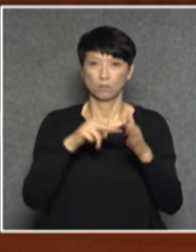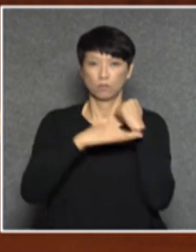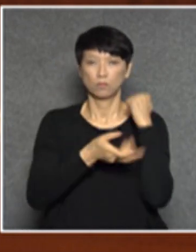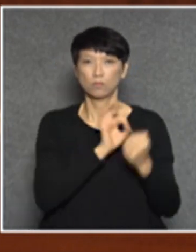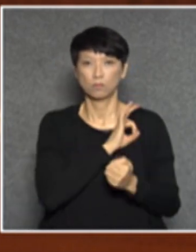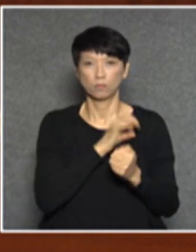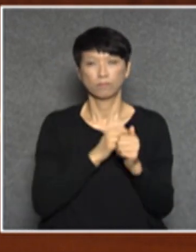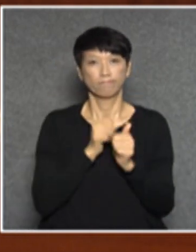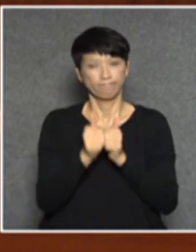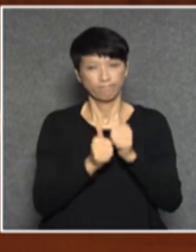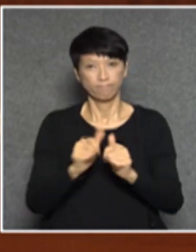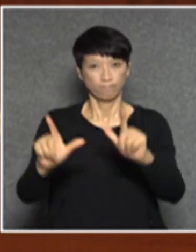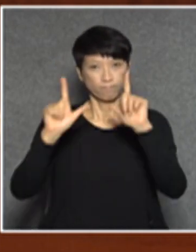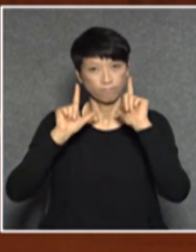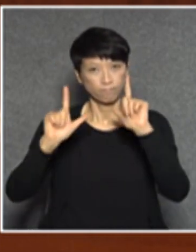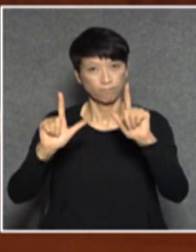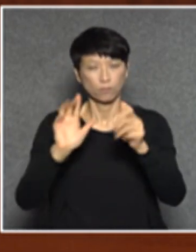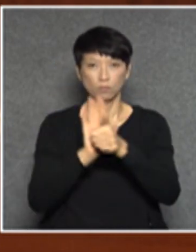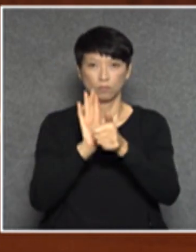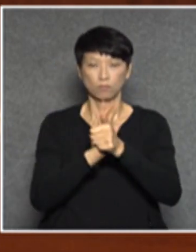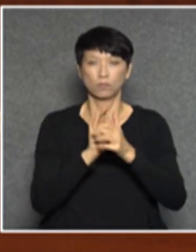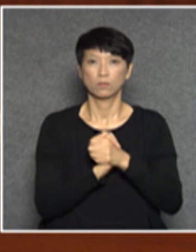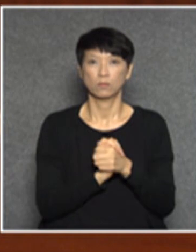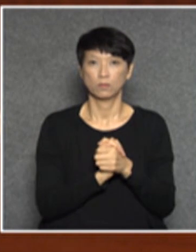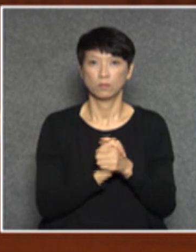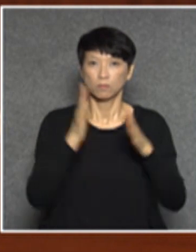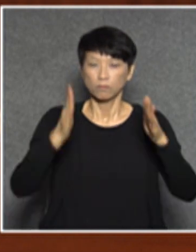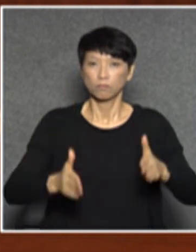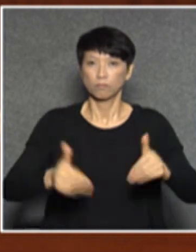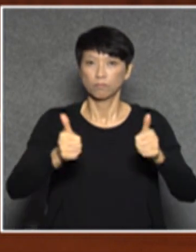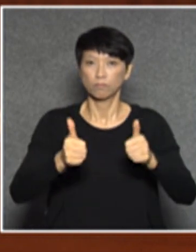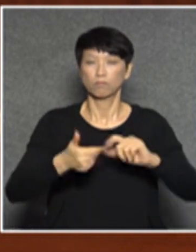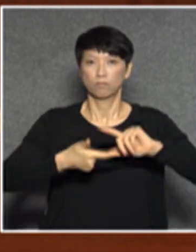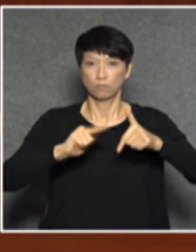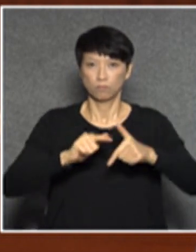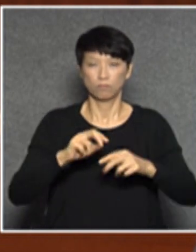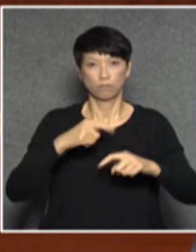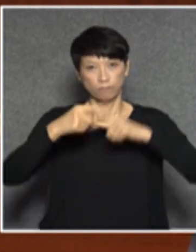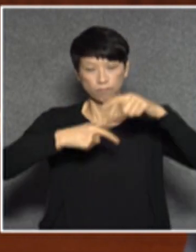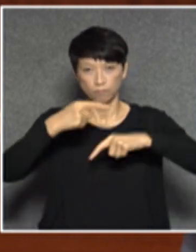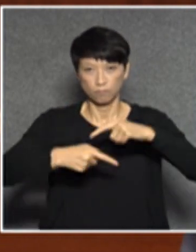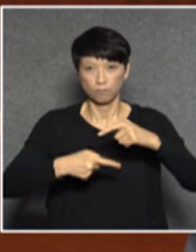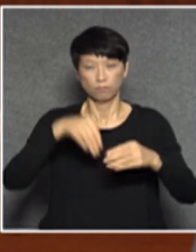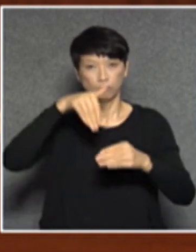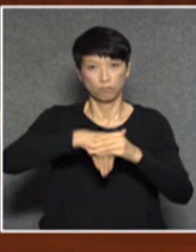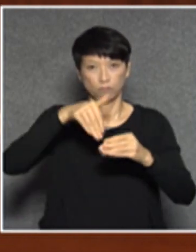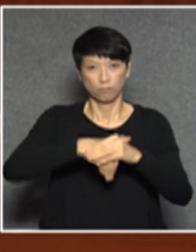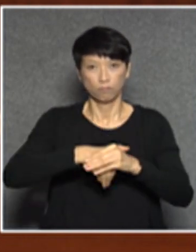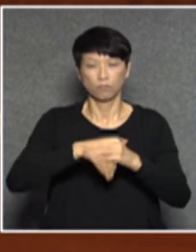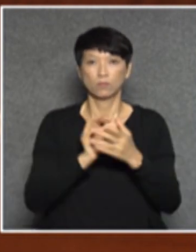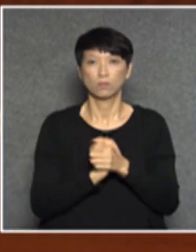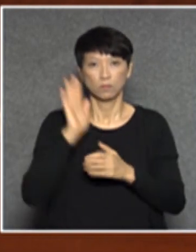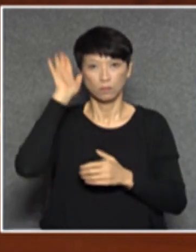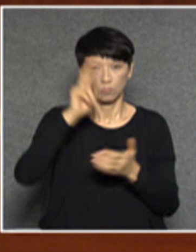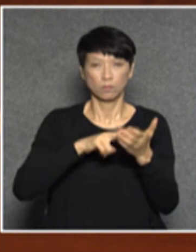積極回應，希望立法會議員以正常的手法審議和表決，希望行政和